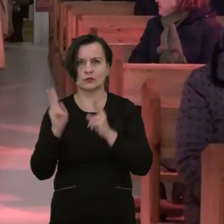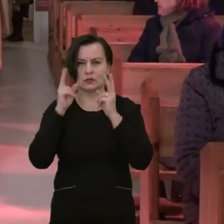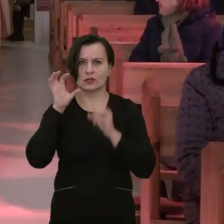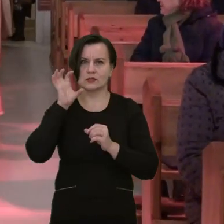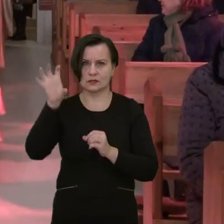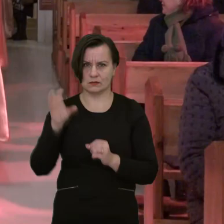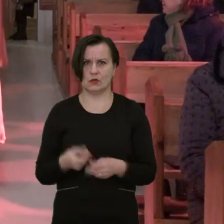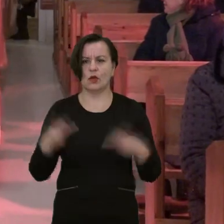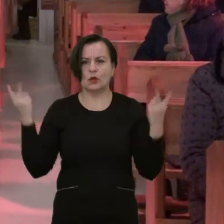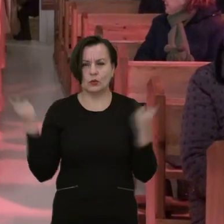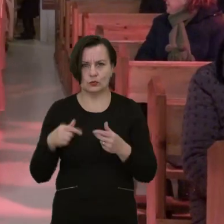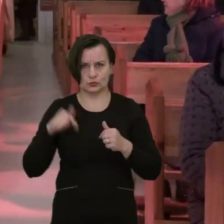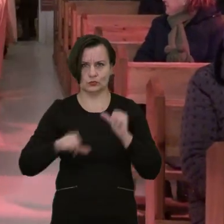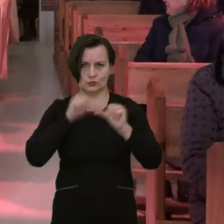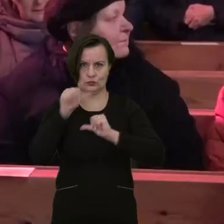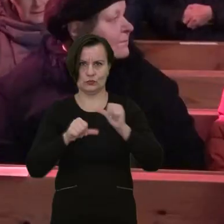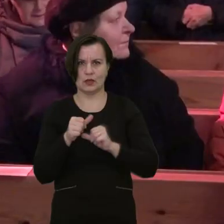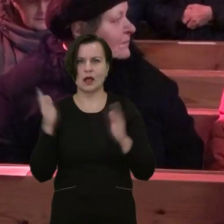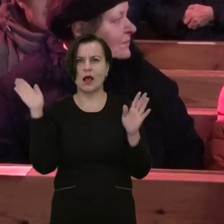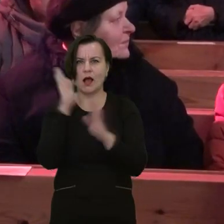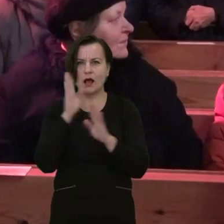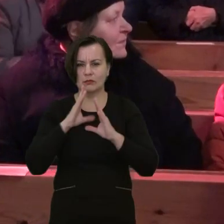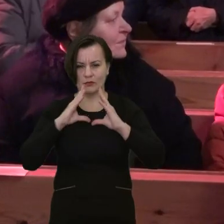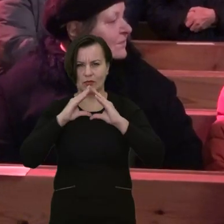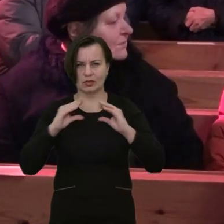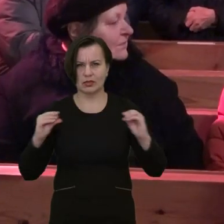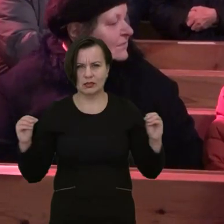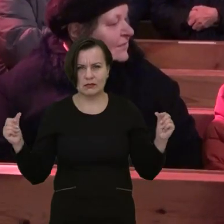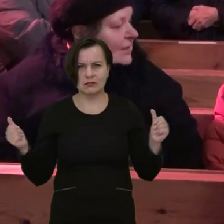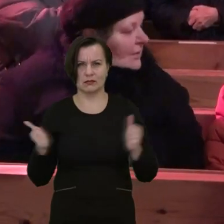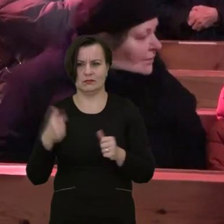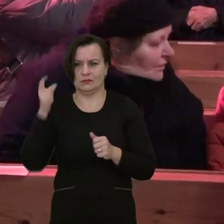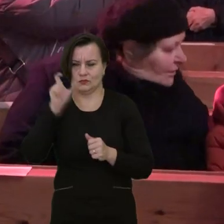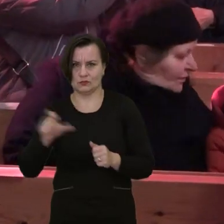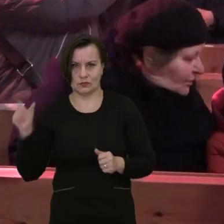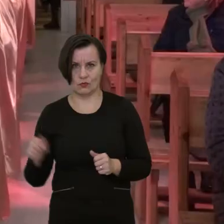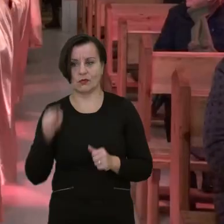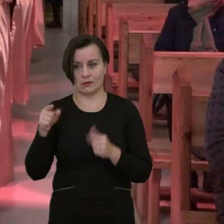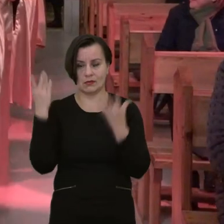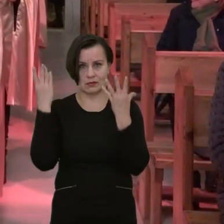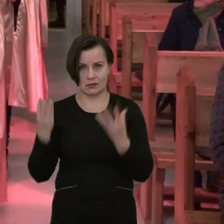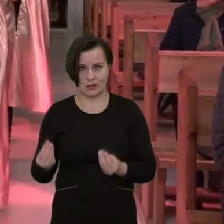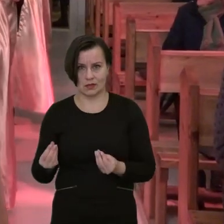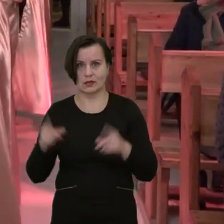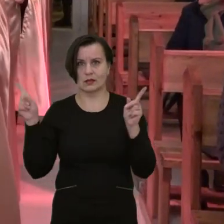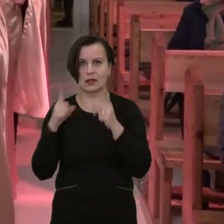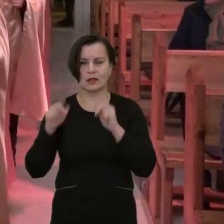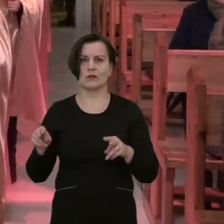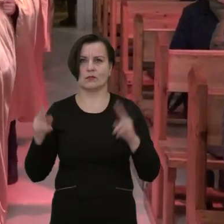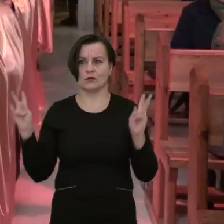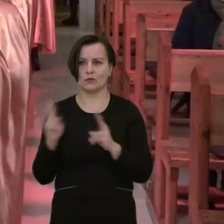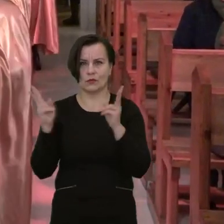Taip reikalinga šio meto gamtos nykimo slegiamam žmogui. Tą dieną su dainomis ir ugnimi minėjo Lietuvos